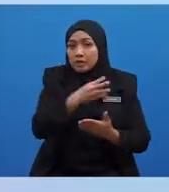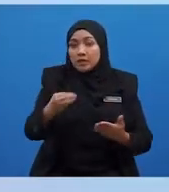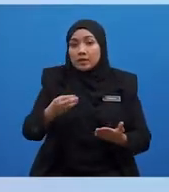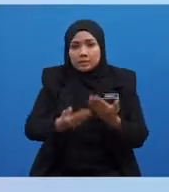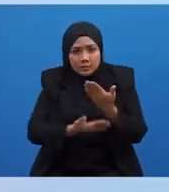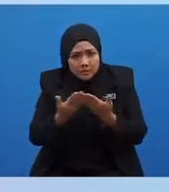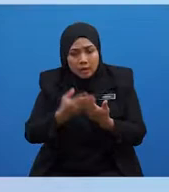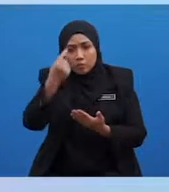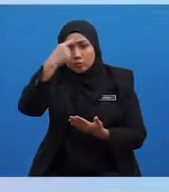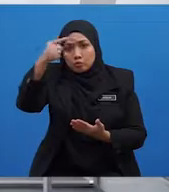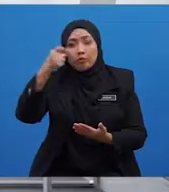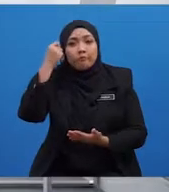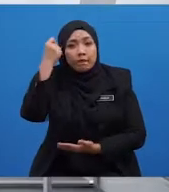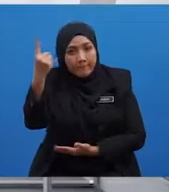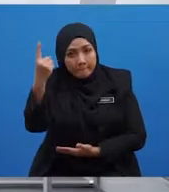difahami.